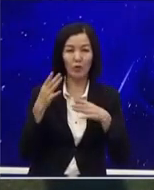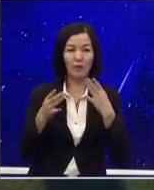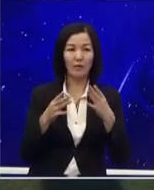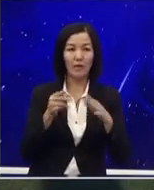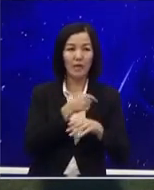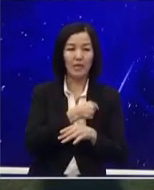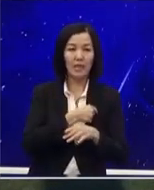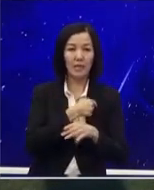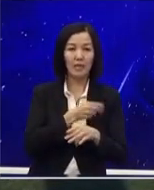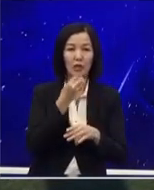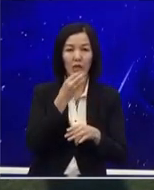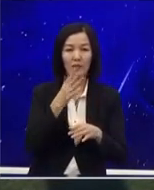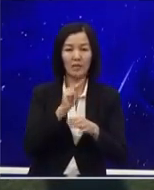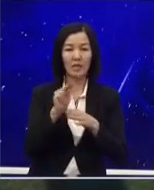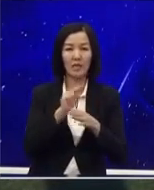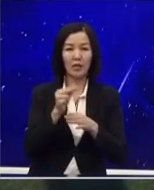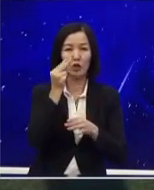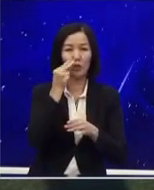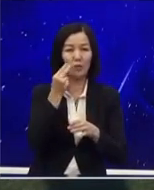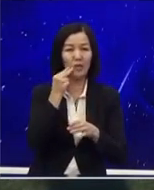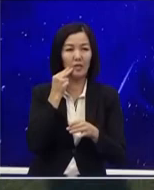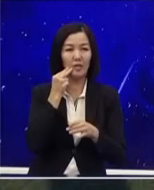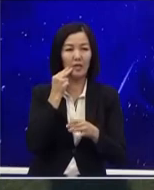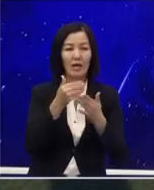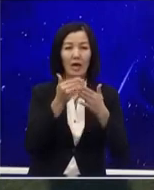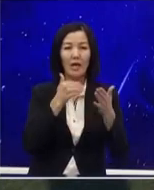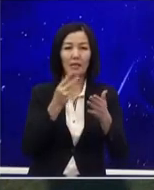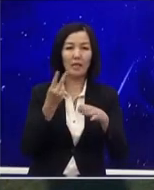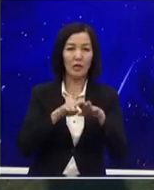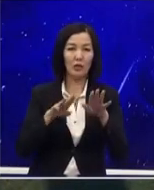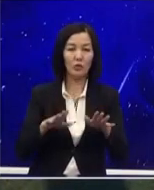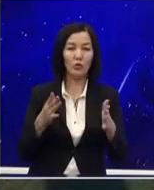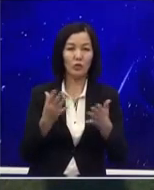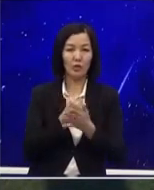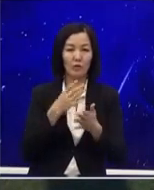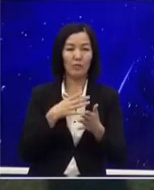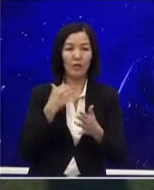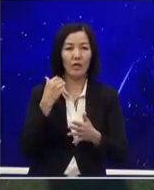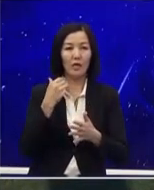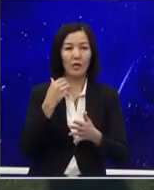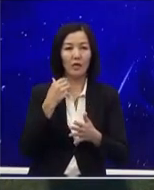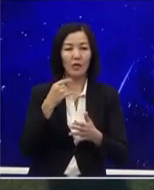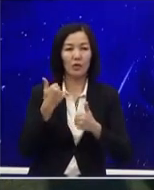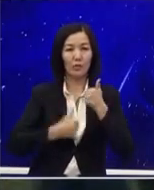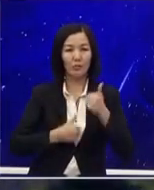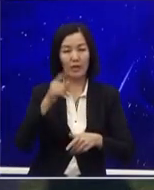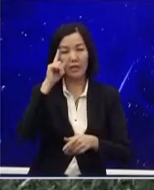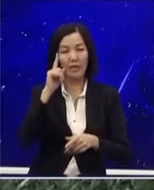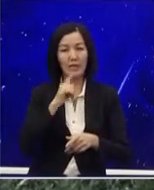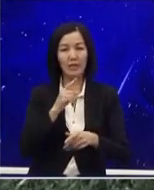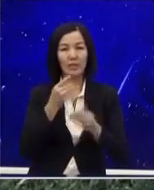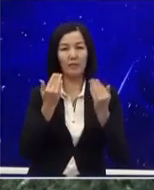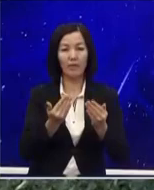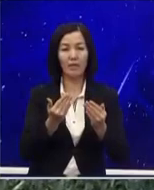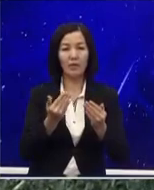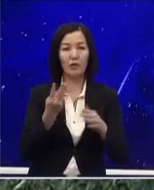өте жақсы дайындайды. Бұл жерде біз Шымкенттен бұның алдында 2-ші орын алдық. Чемпионат Қазақстаннан осы жолы 3-ші орын алдық.